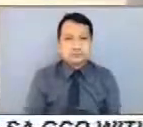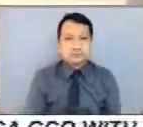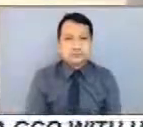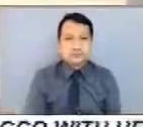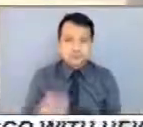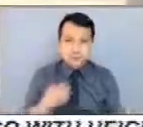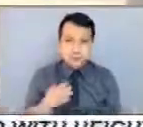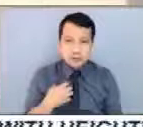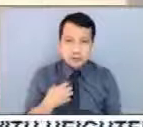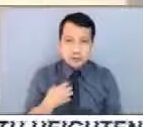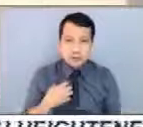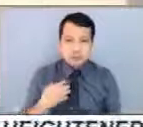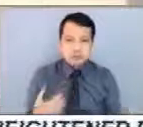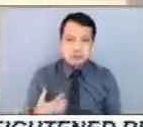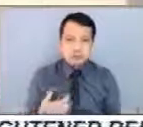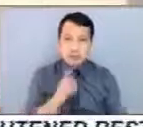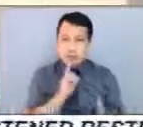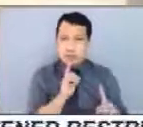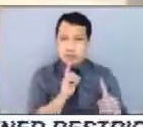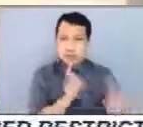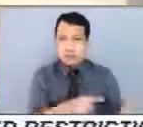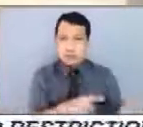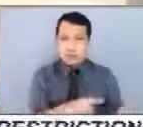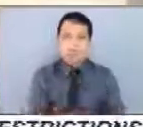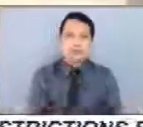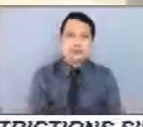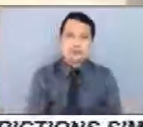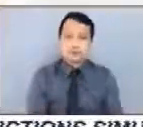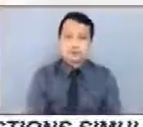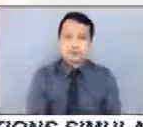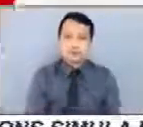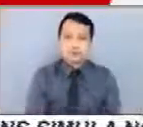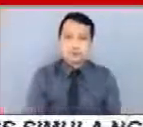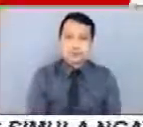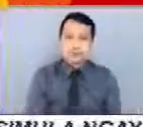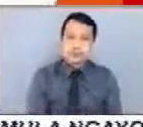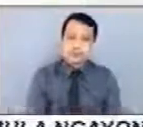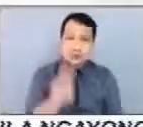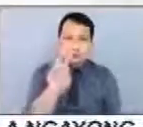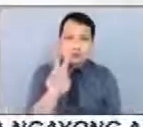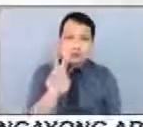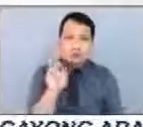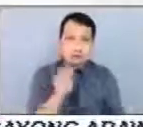Alvin Barcelona sa detalye. Rise and shine, Alvin!